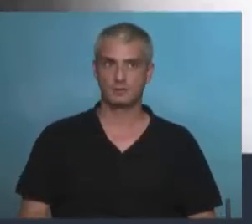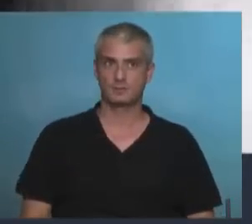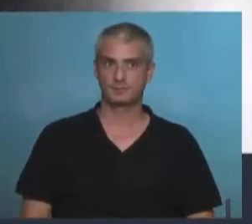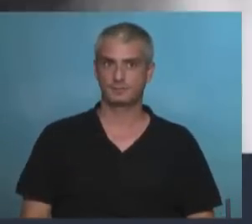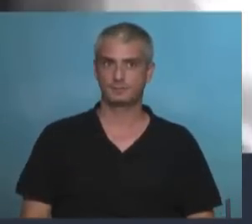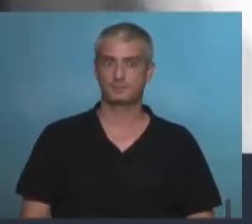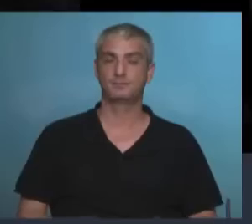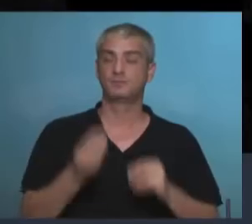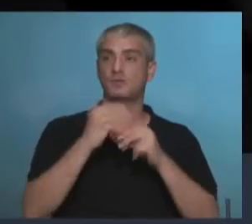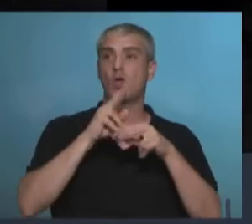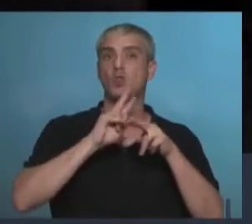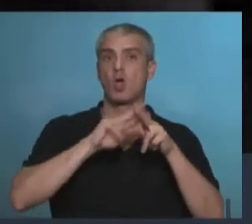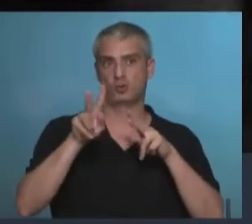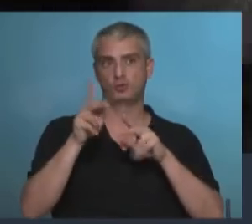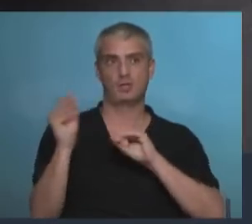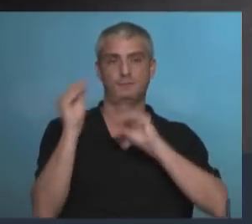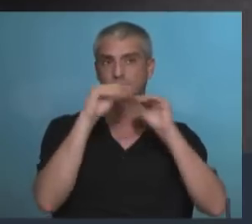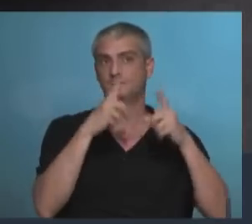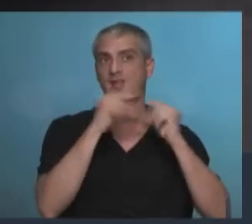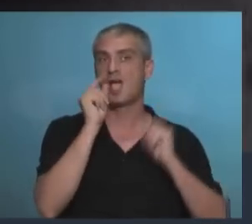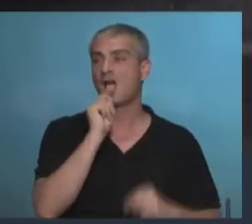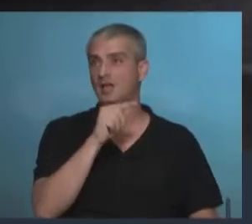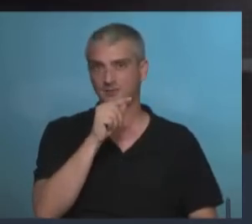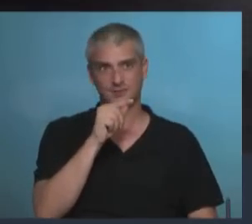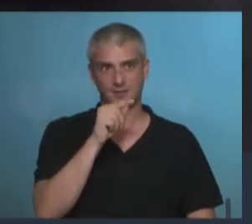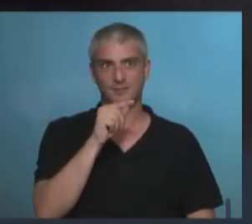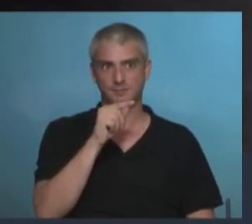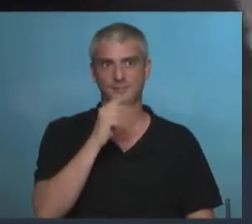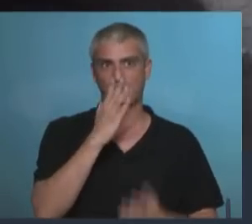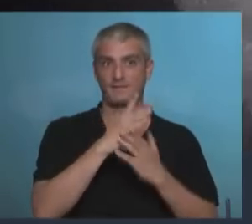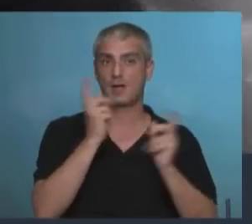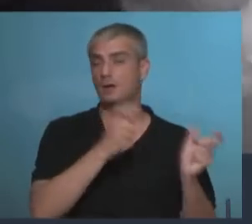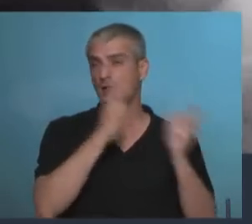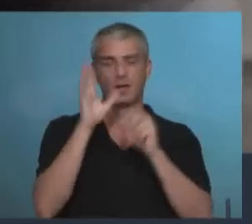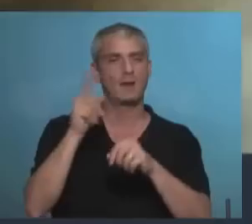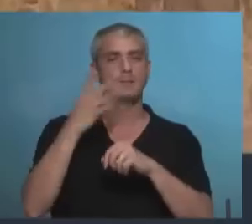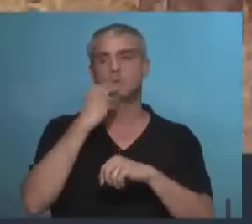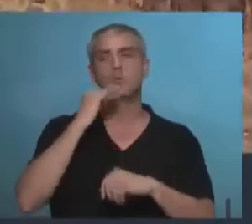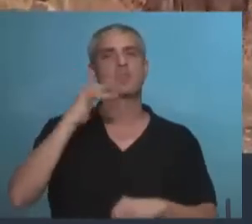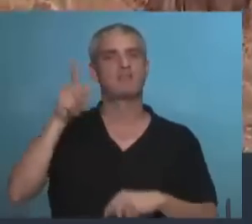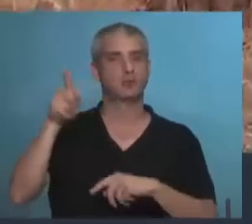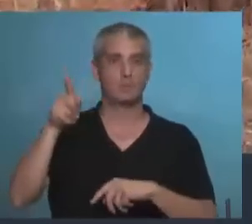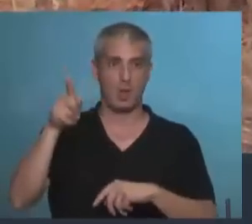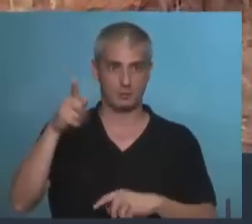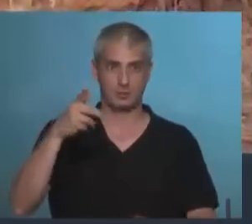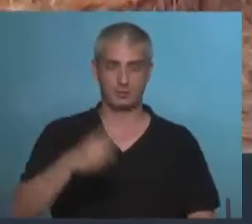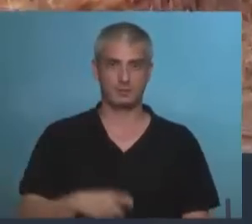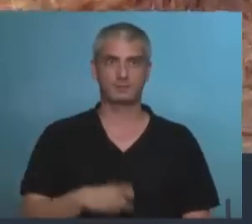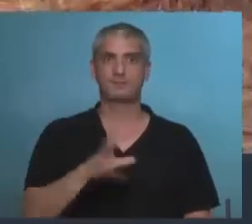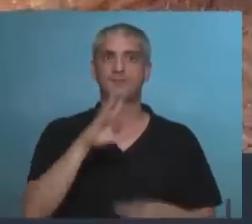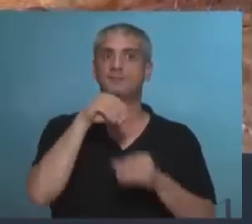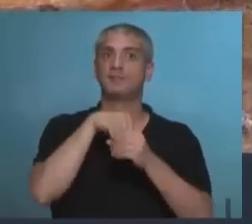בעוד כחודשיים ירדו לגבול רצועת עזה, ולא אחת הוקפץ הגדוד גם לתגבור כוחות ביהודה ושומרון. שיבוץ